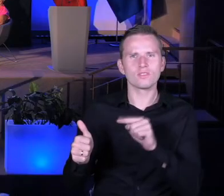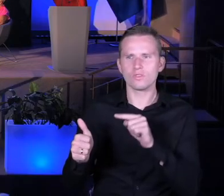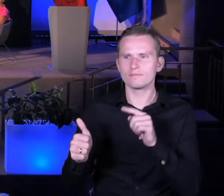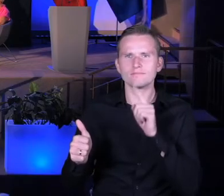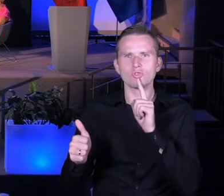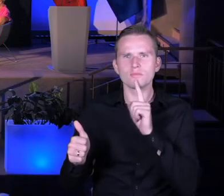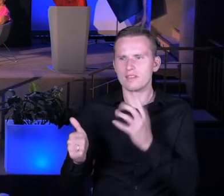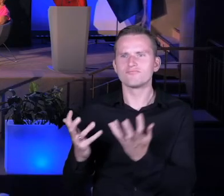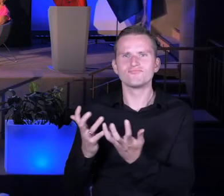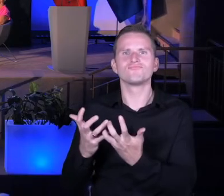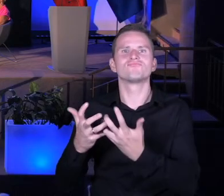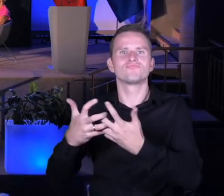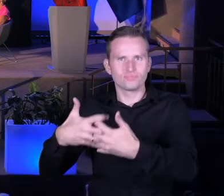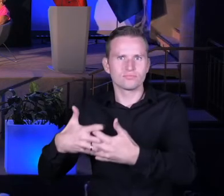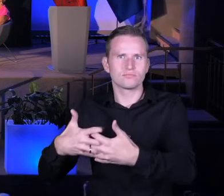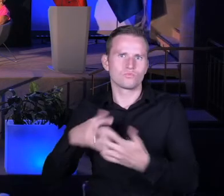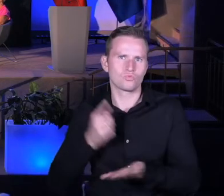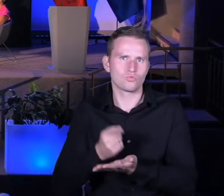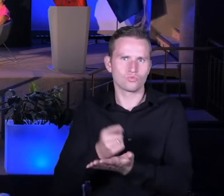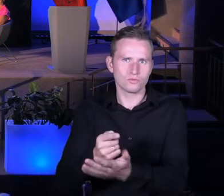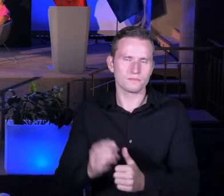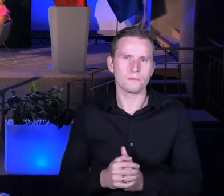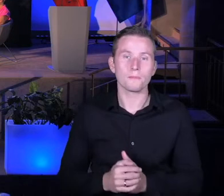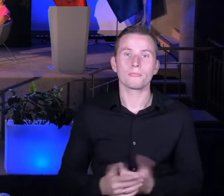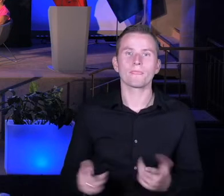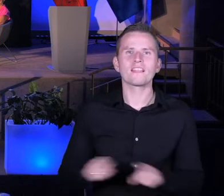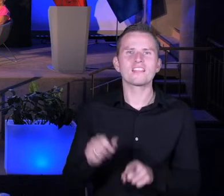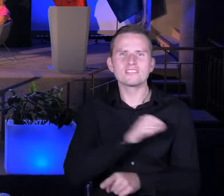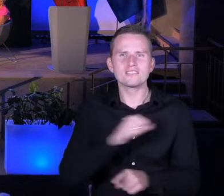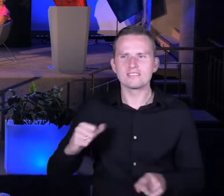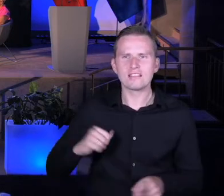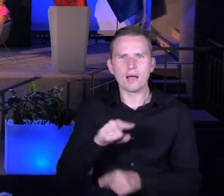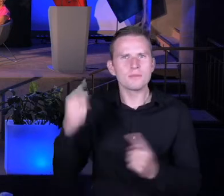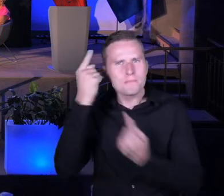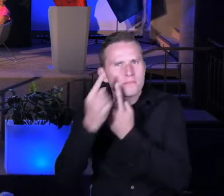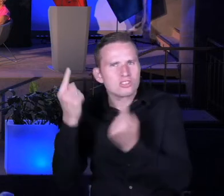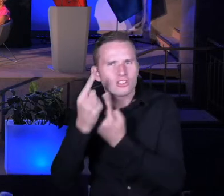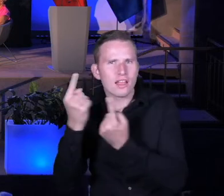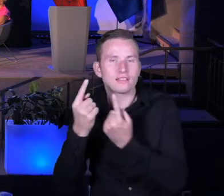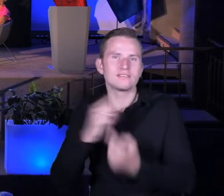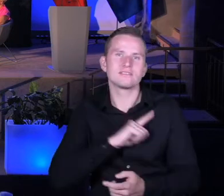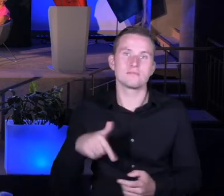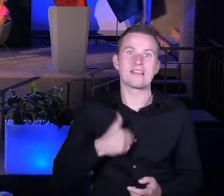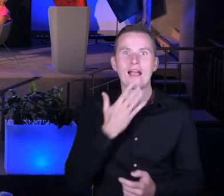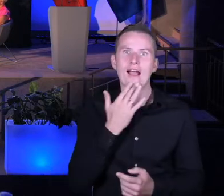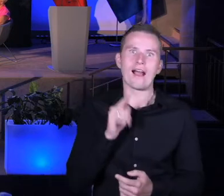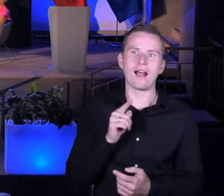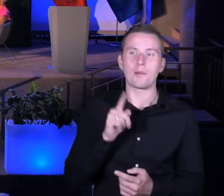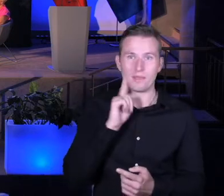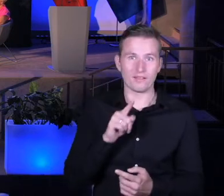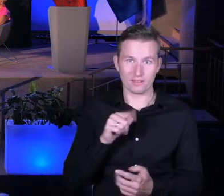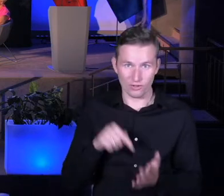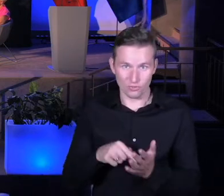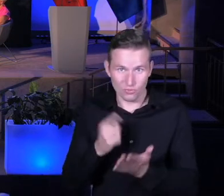zazębiają. I zauważyliśmy też, że z samodzielnością myślenia u naszych uczniów jest nie do końca tak, jak byśmy chcieli, mimo że w